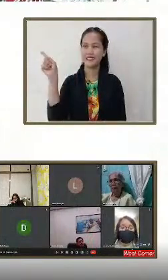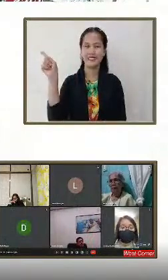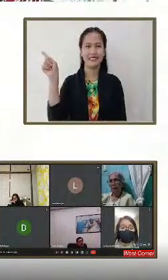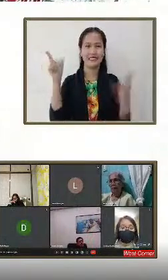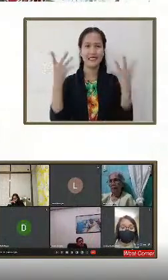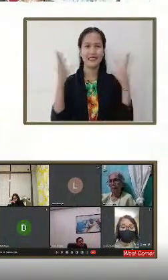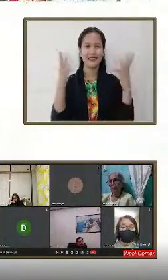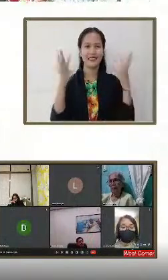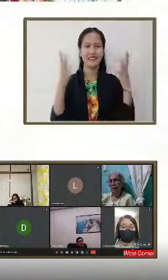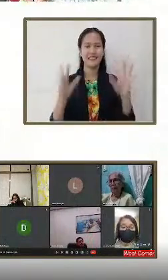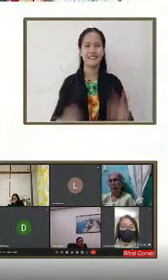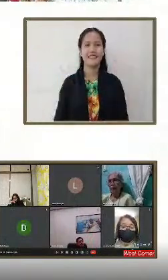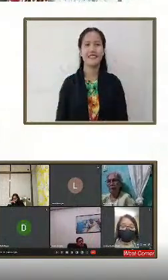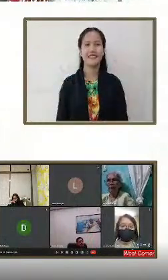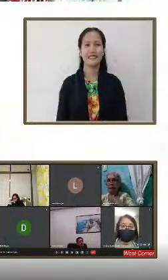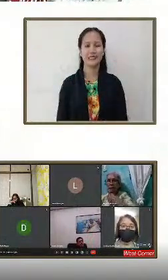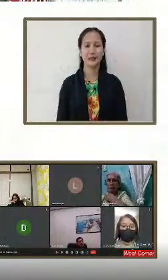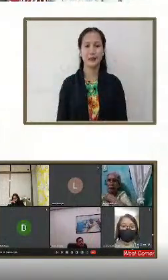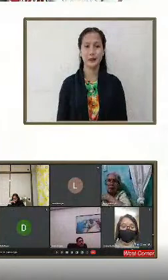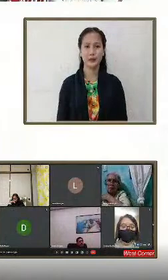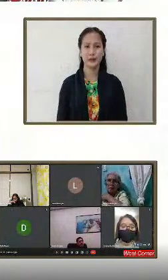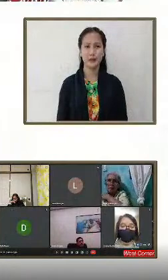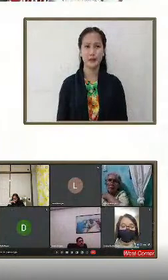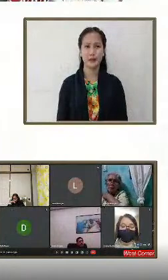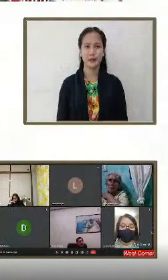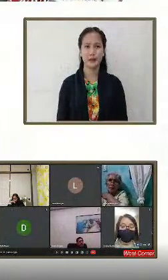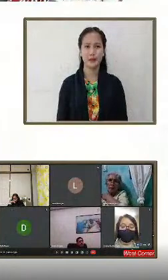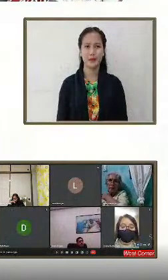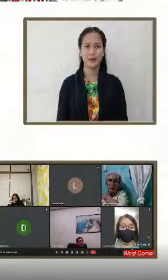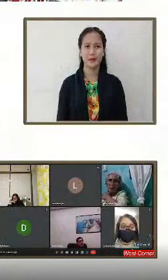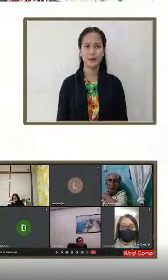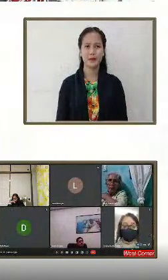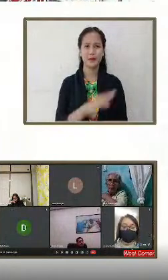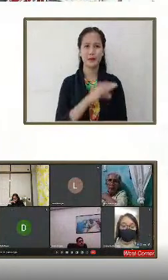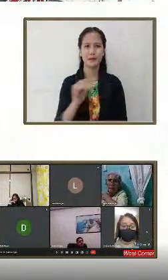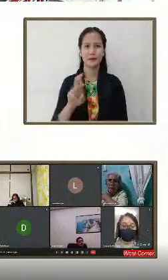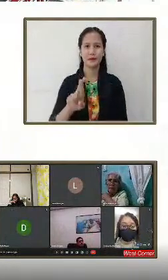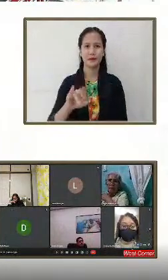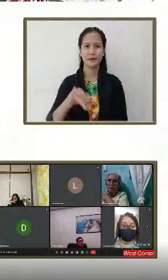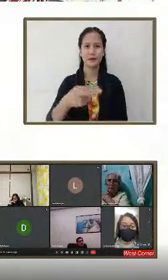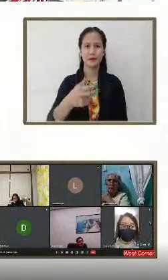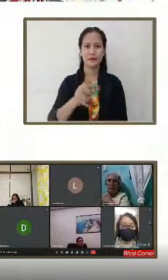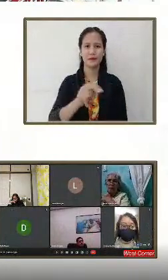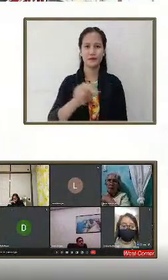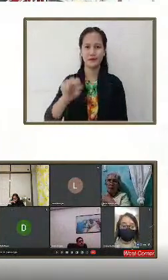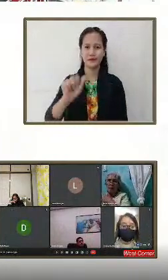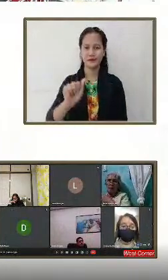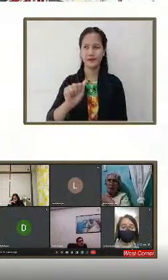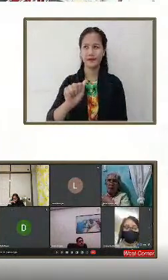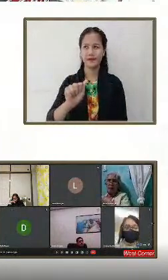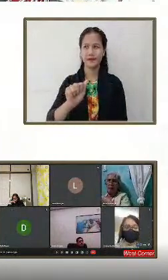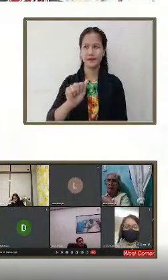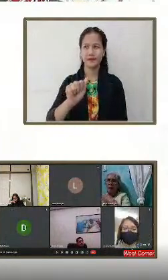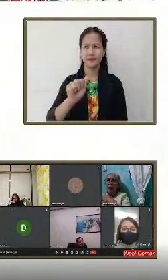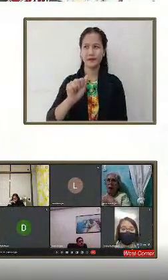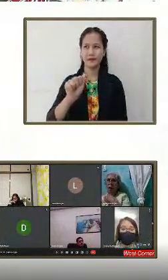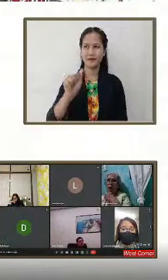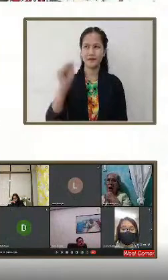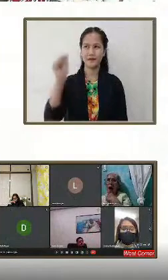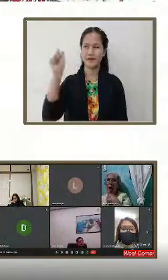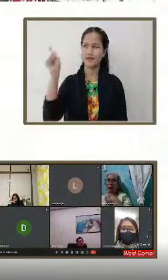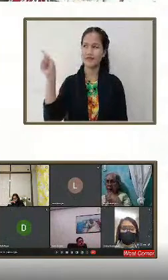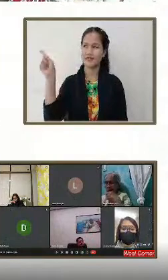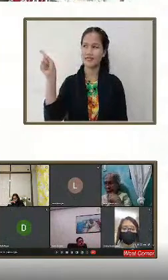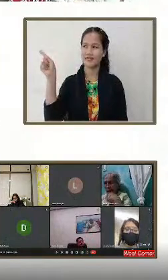Also, bisita po ni Ma'am Bernadette si Rihanna Villamor. Yun, andun doon sa likod. Palakpakan po